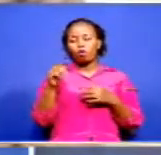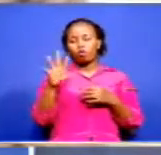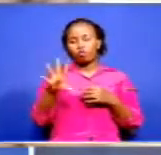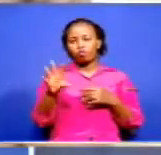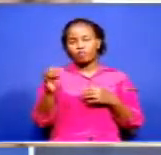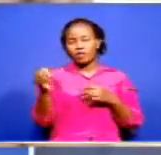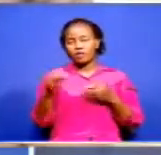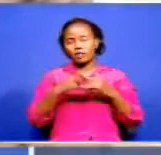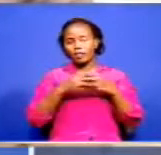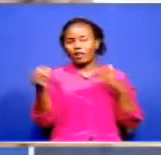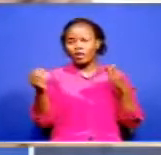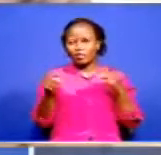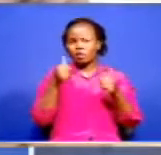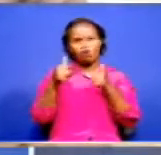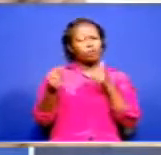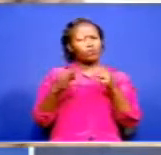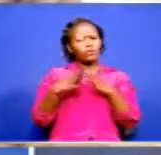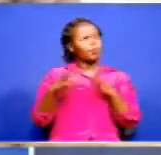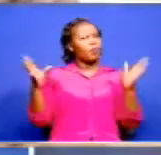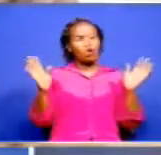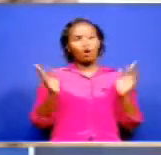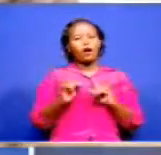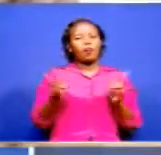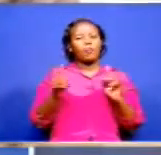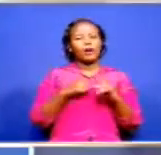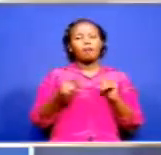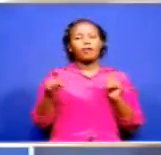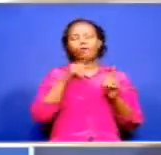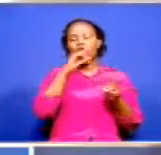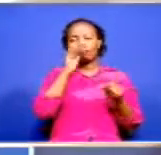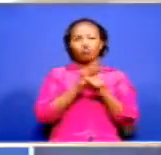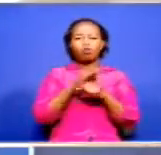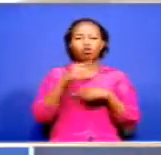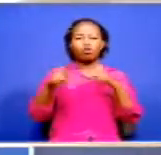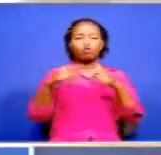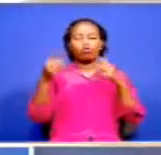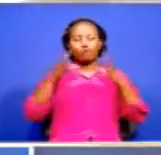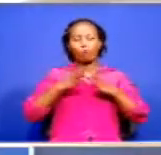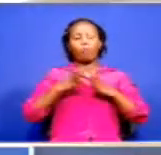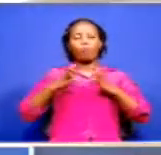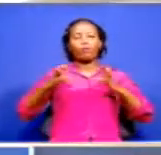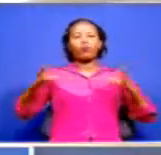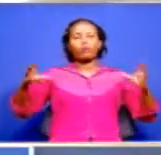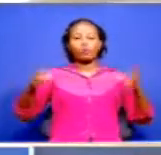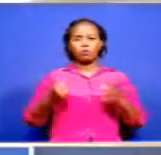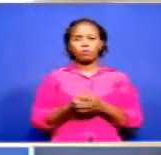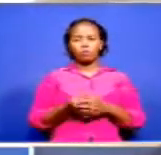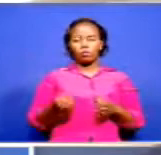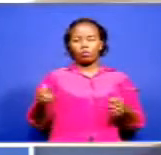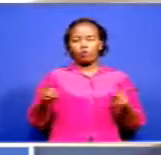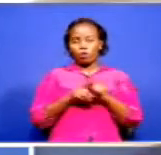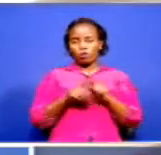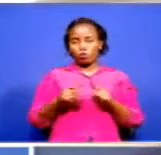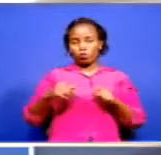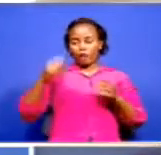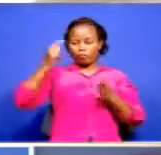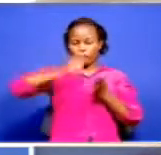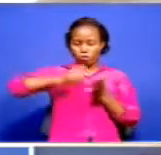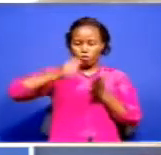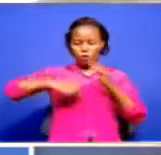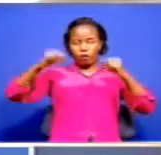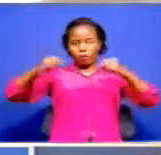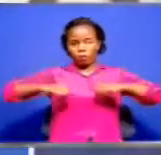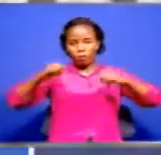ambayo bado sio kubwa na tumeweka ahadi kuikuza. Aidha, serikali hizo zimetia sahihi mkataba kuhusu uagizaji